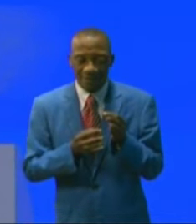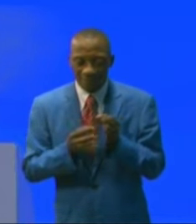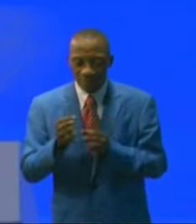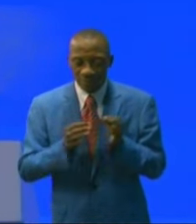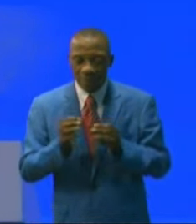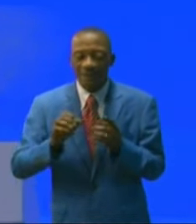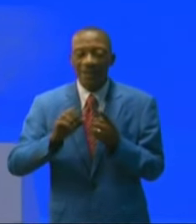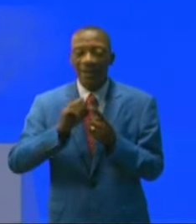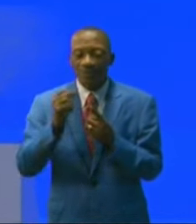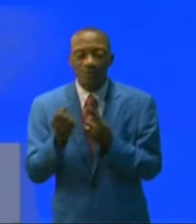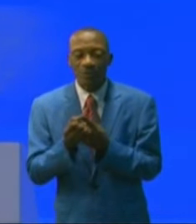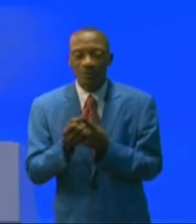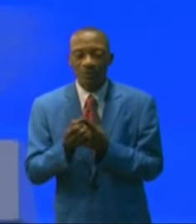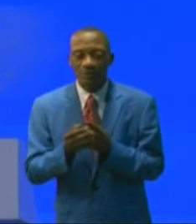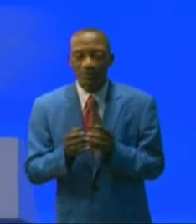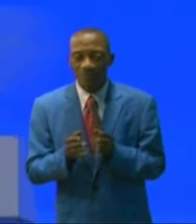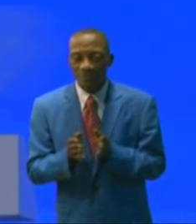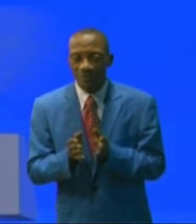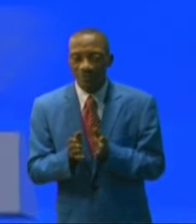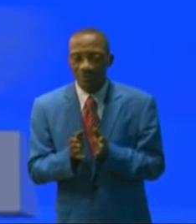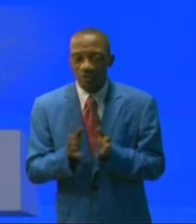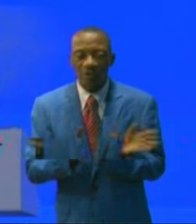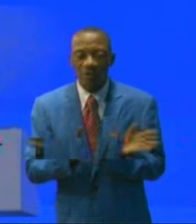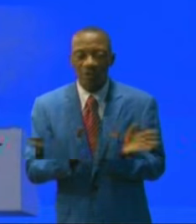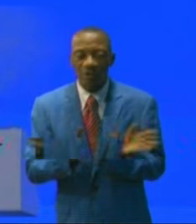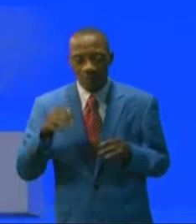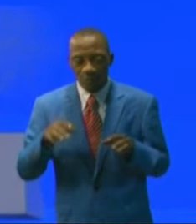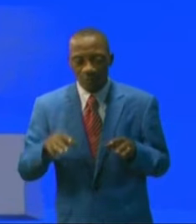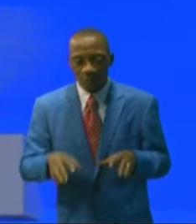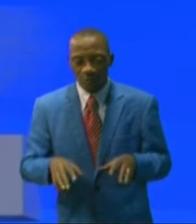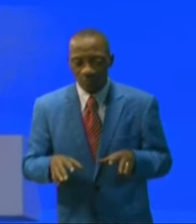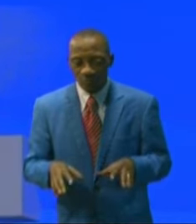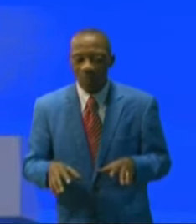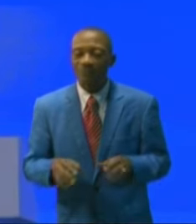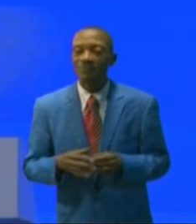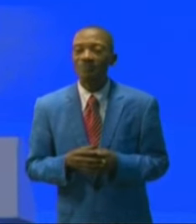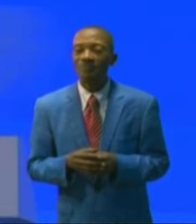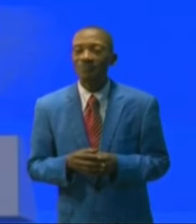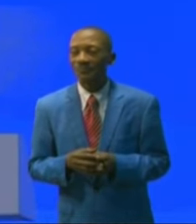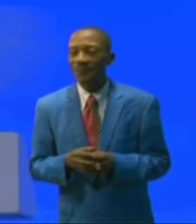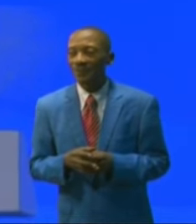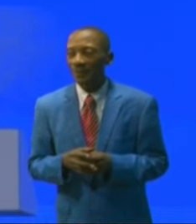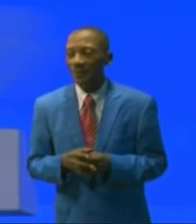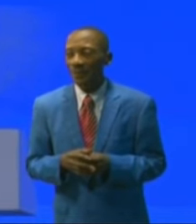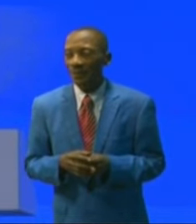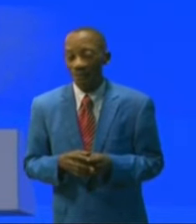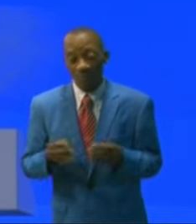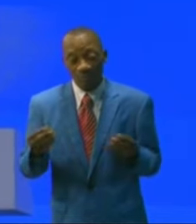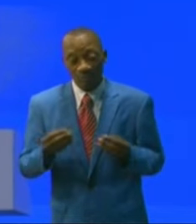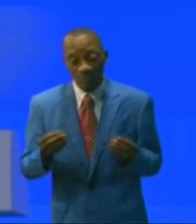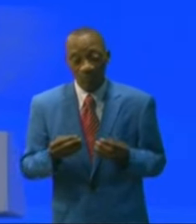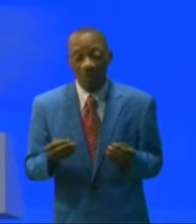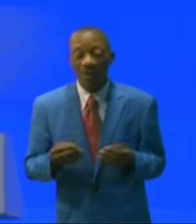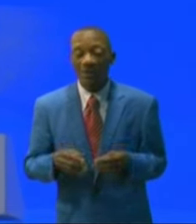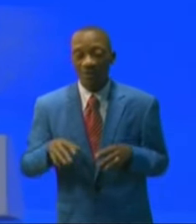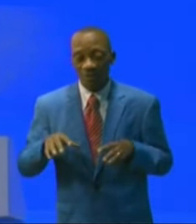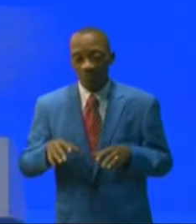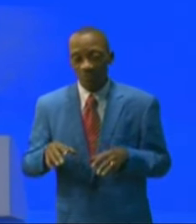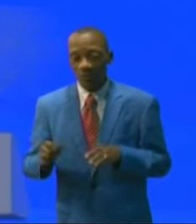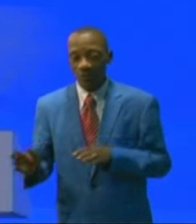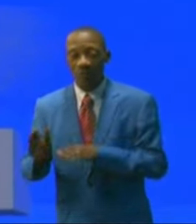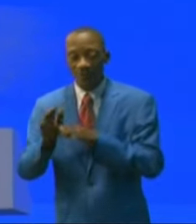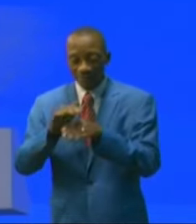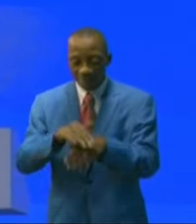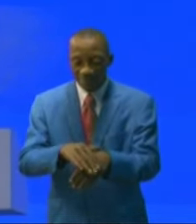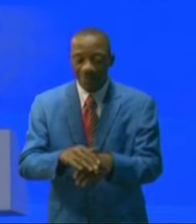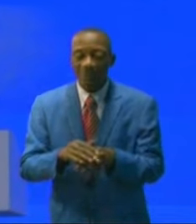mots, notre sensibilité et notre culture. Ceci doit partir de la prise de conscience